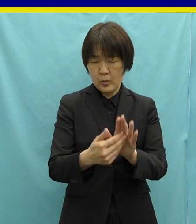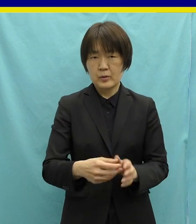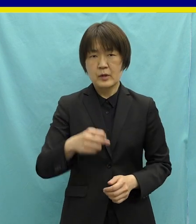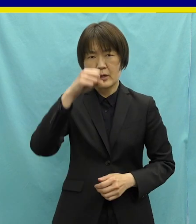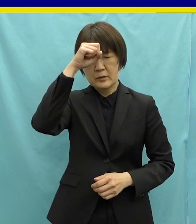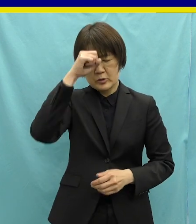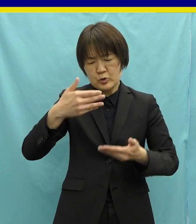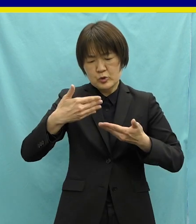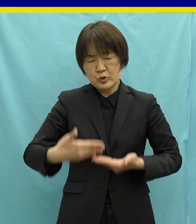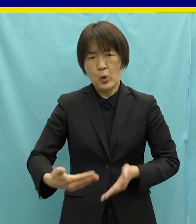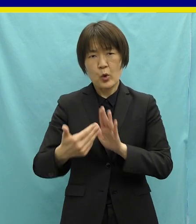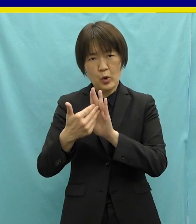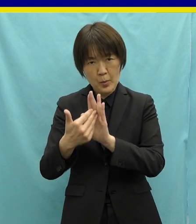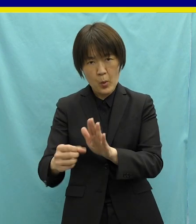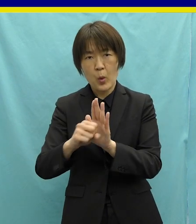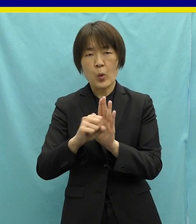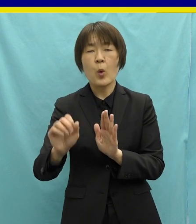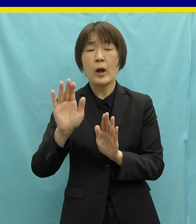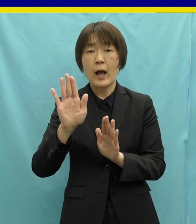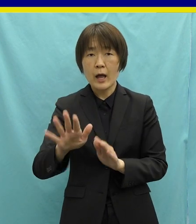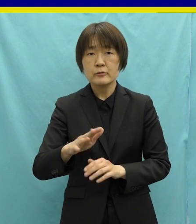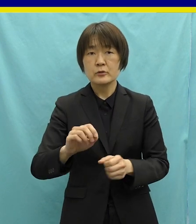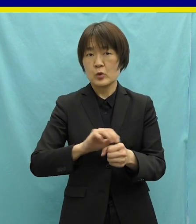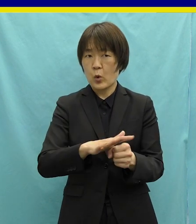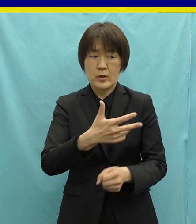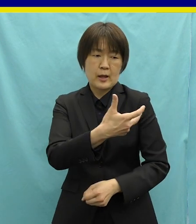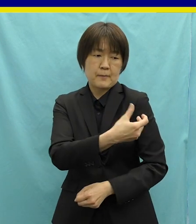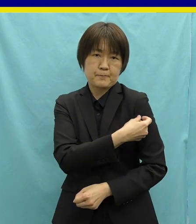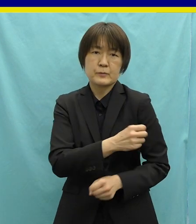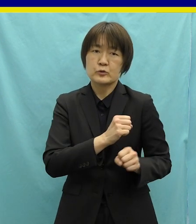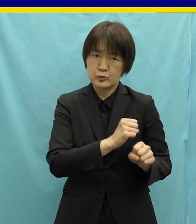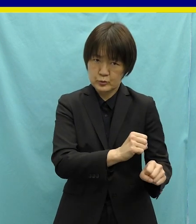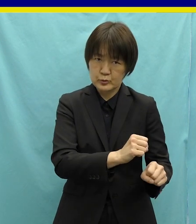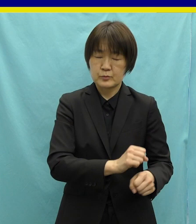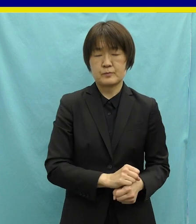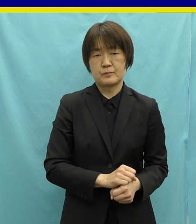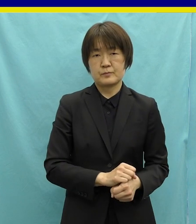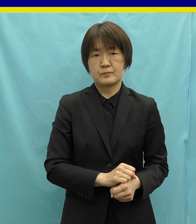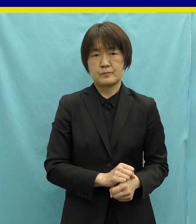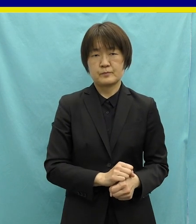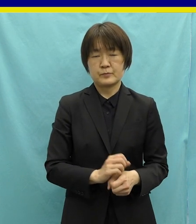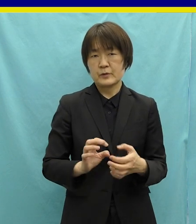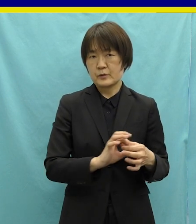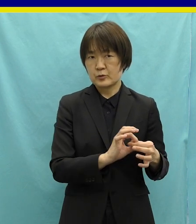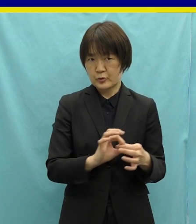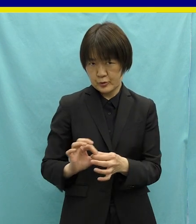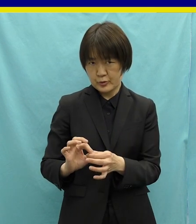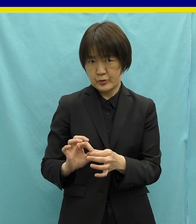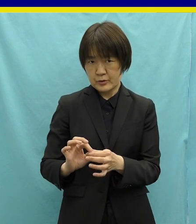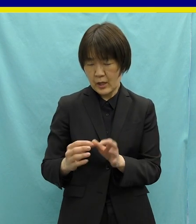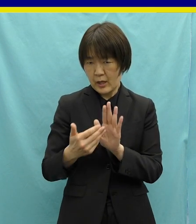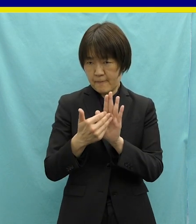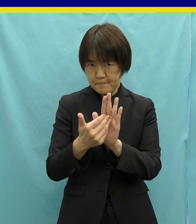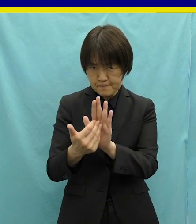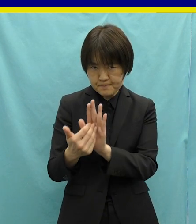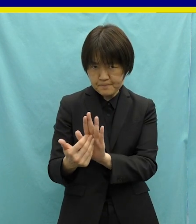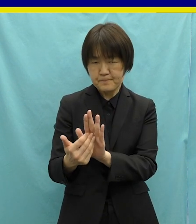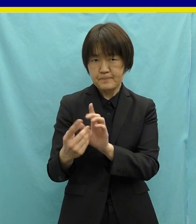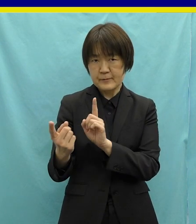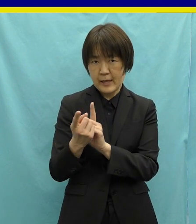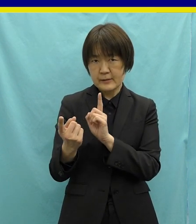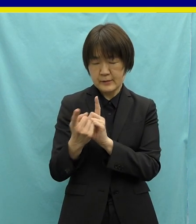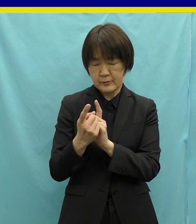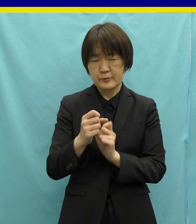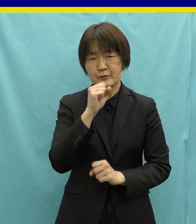重症化予防の効果のあるワクチン接種に加え、引き続き基本的な感染拡大防止策